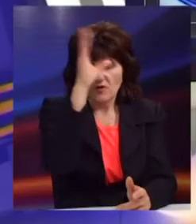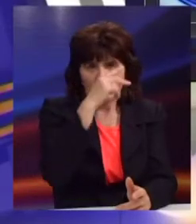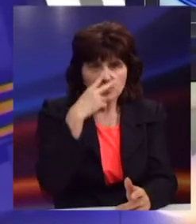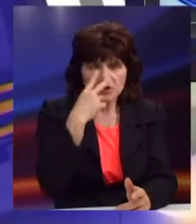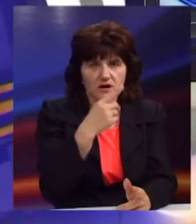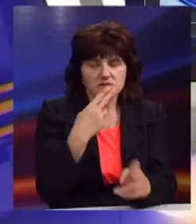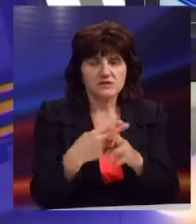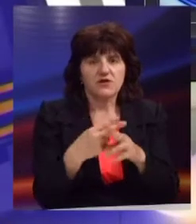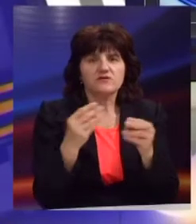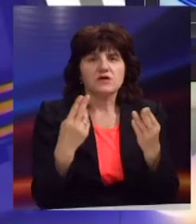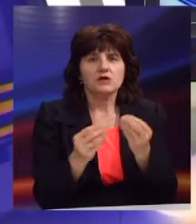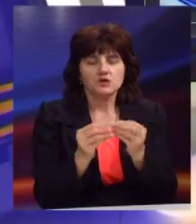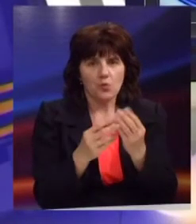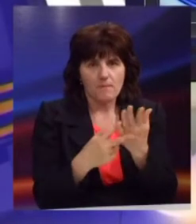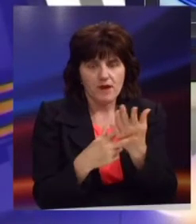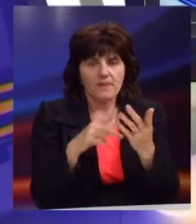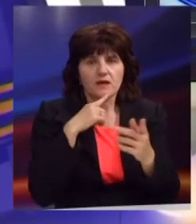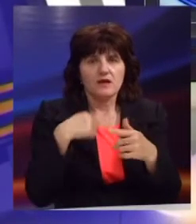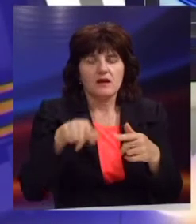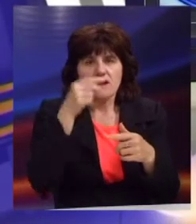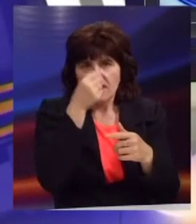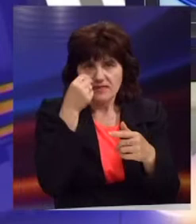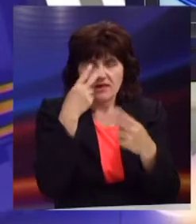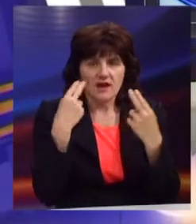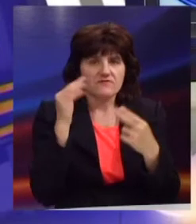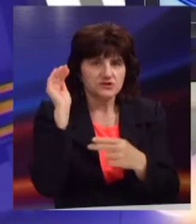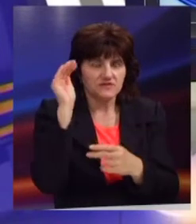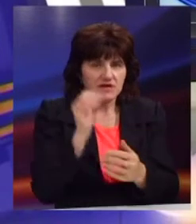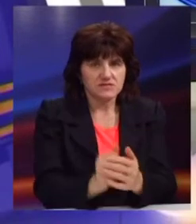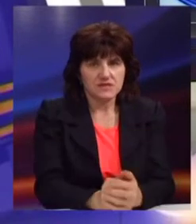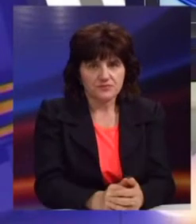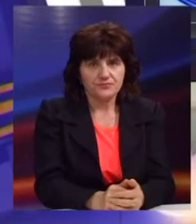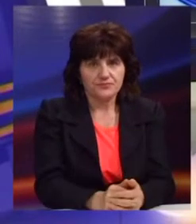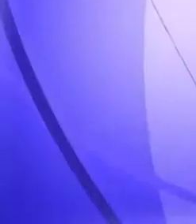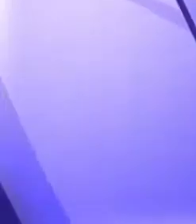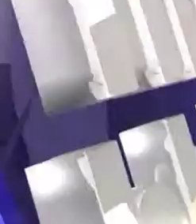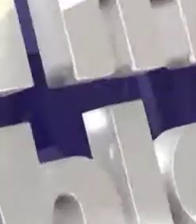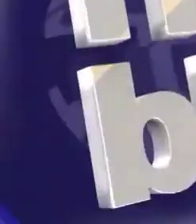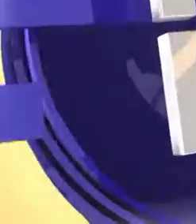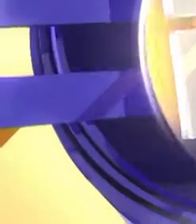Dobroveče, poštovani gledaoci, ja sam Boris Šuman, a vi pratite nedeljni pregled najvažnijih vesti.